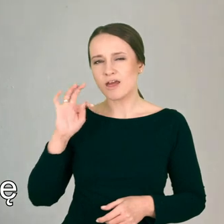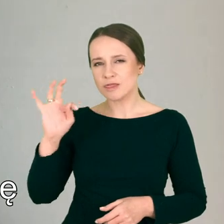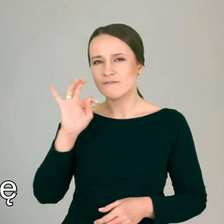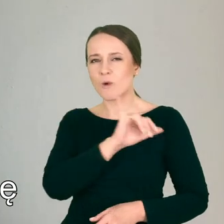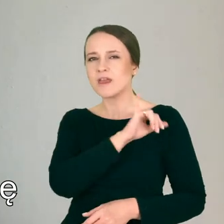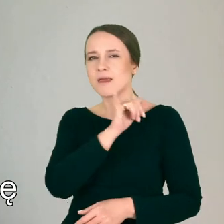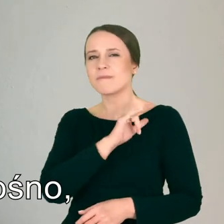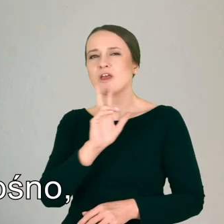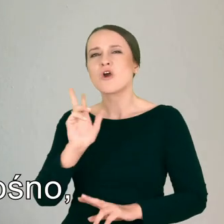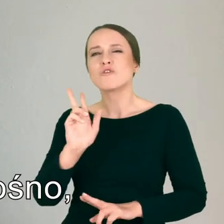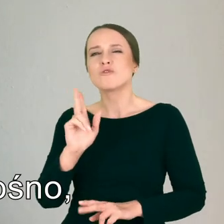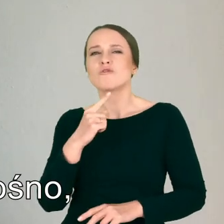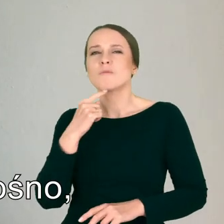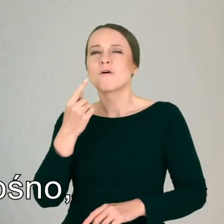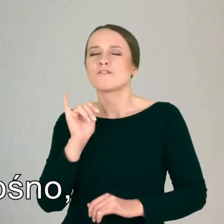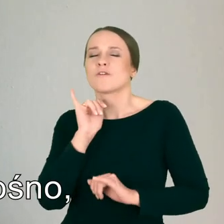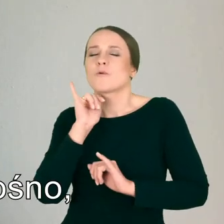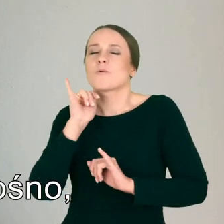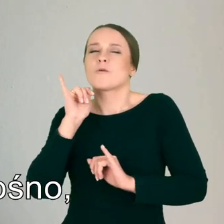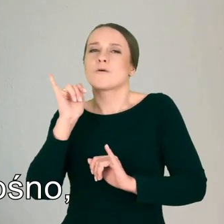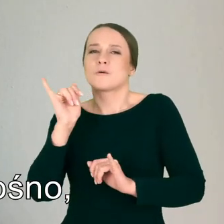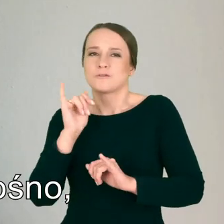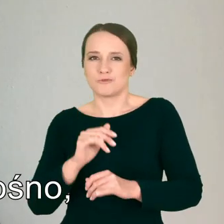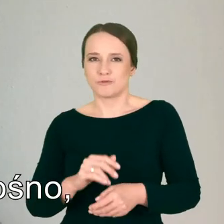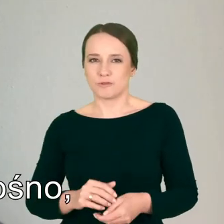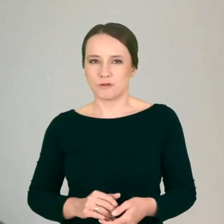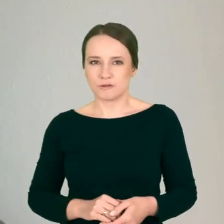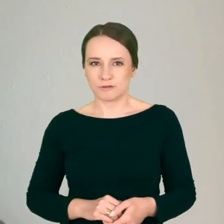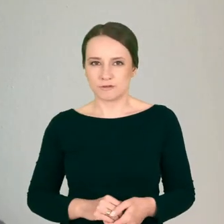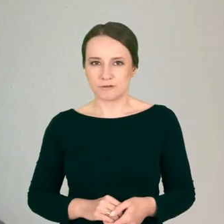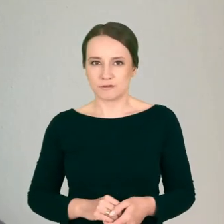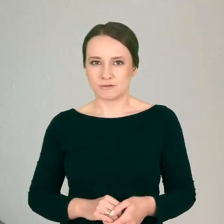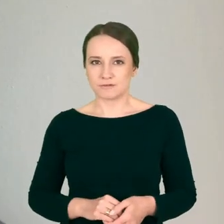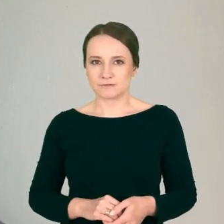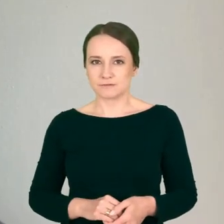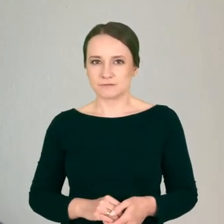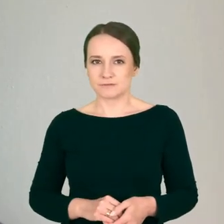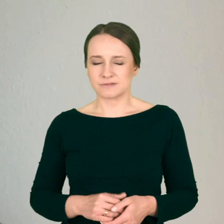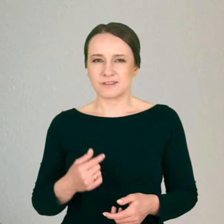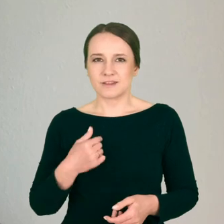Wczoraj, kiedy twoje imię ktoś wymówił przy mnie głośno,